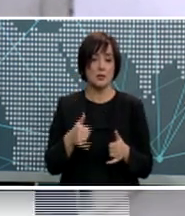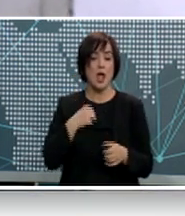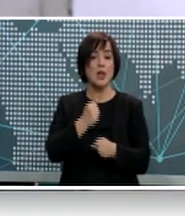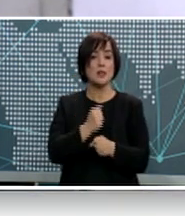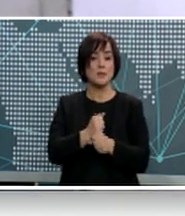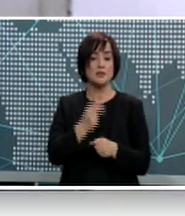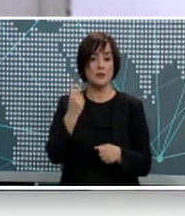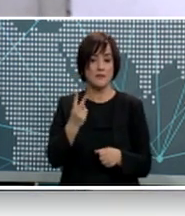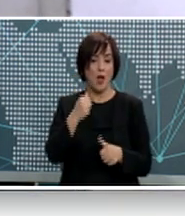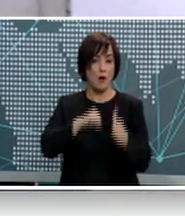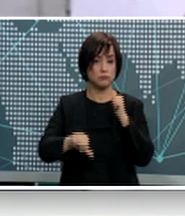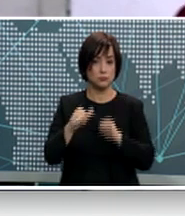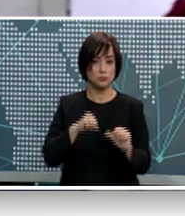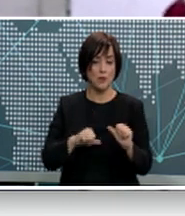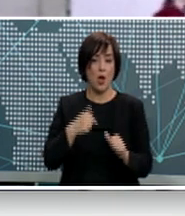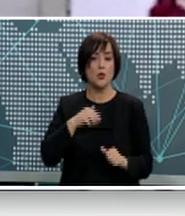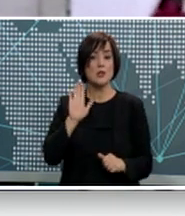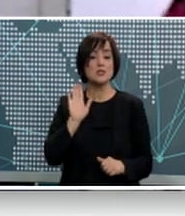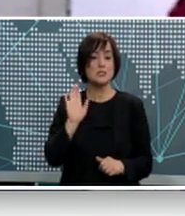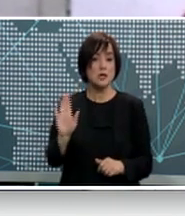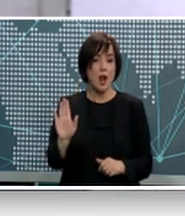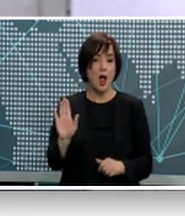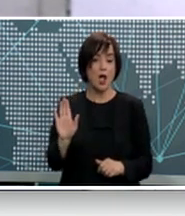Направени се две интервенции од страна на